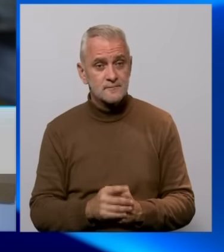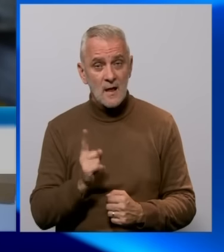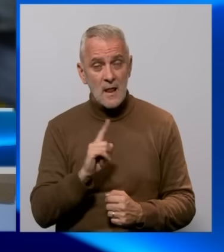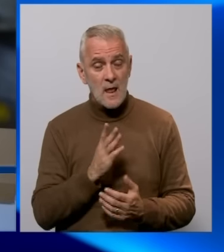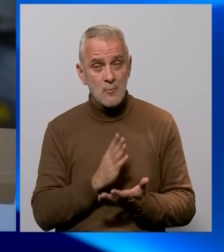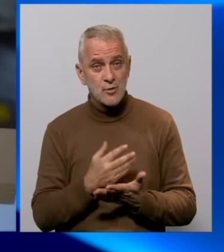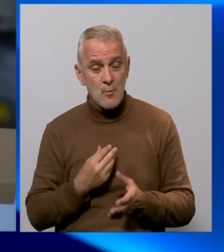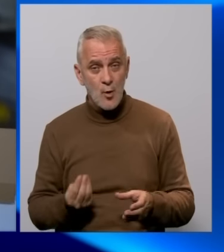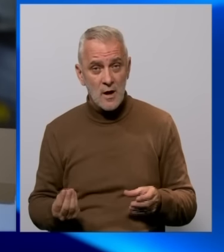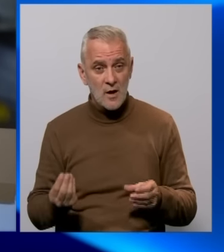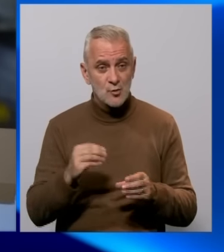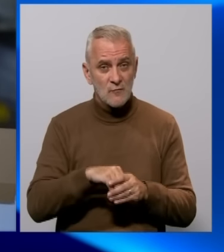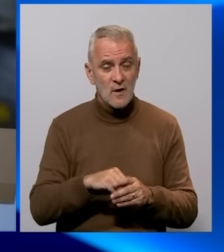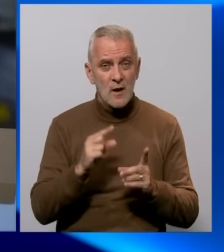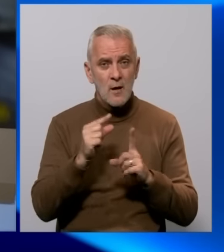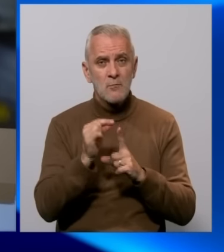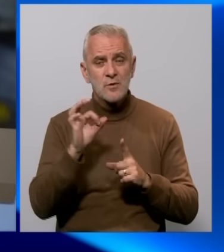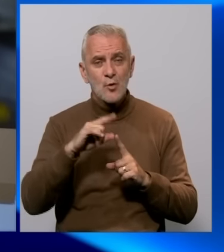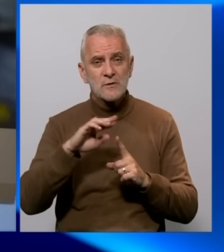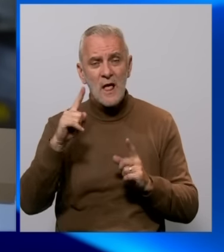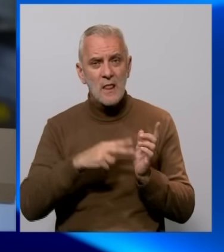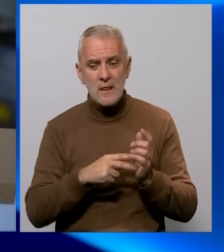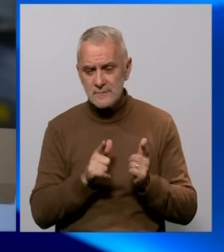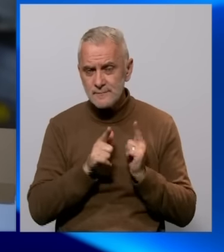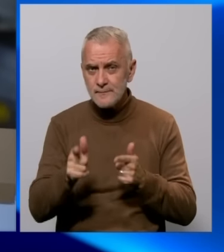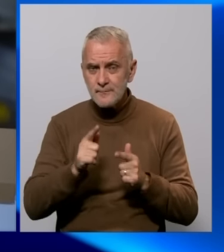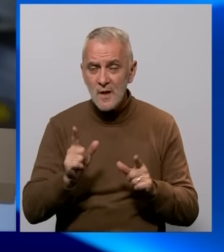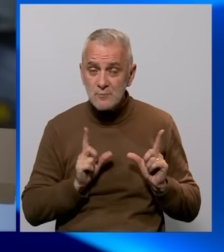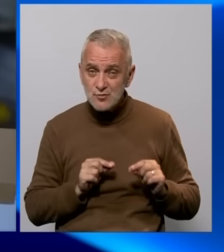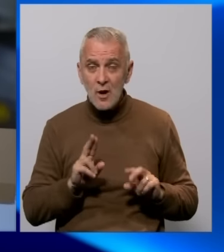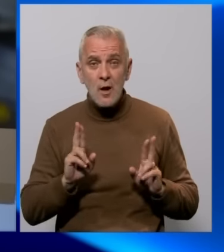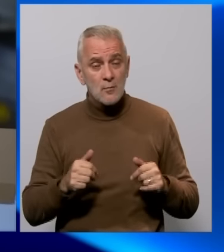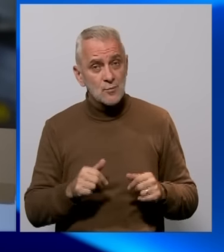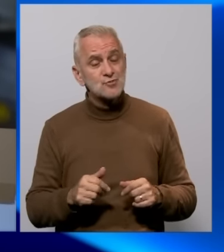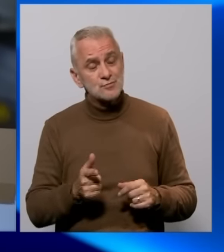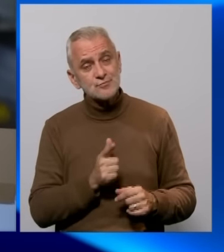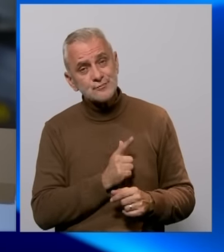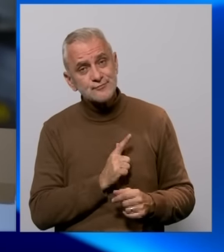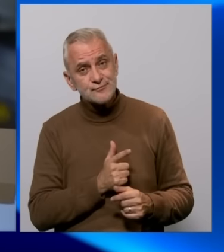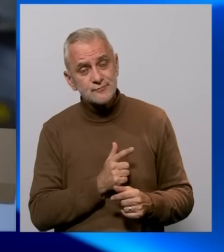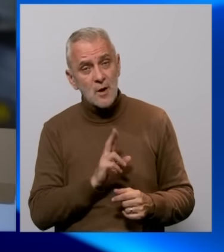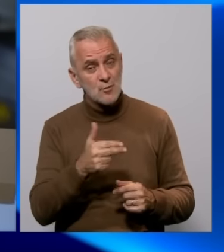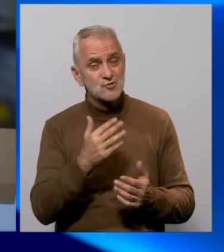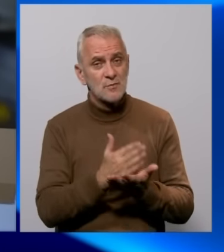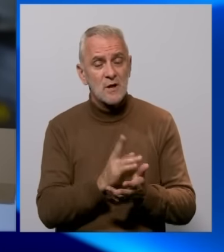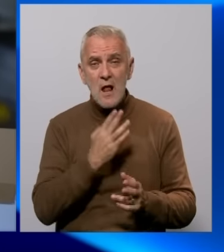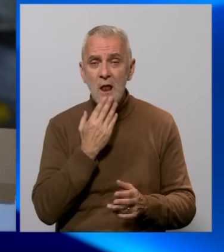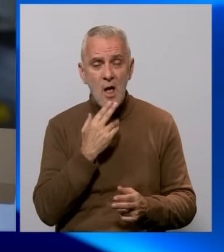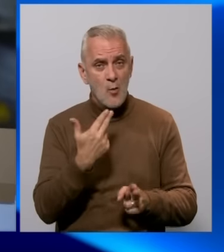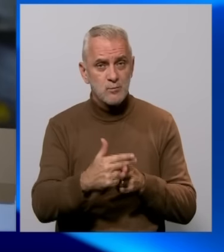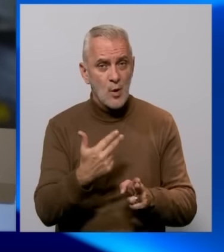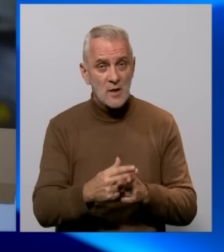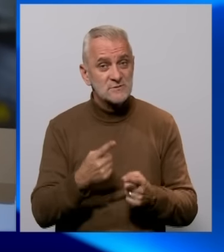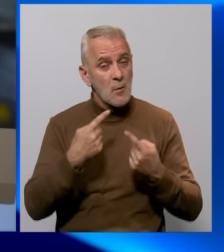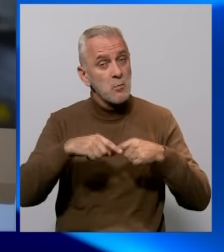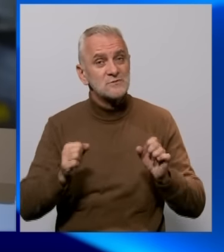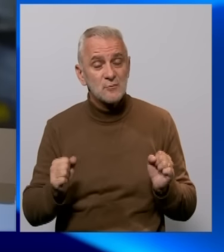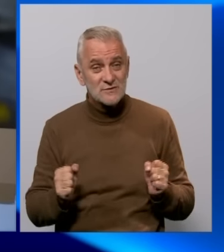neku proteinsku prihranu pčelama, može se očekivati da budu podložni bolestima, naročito na